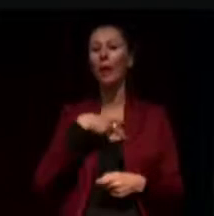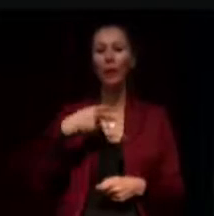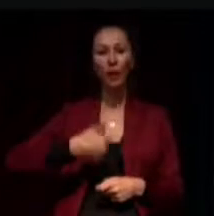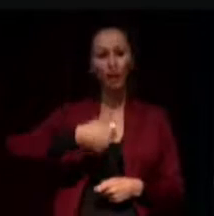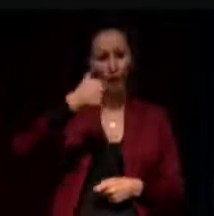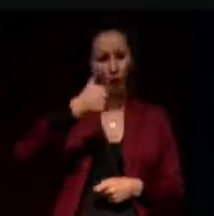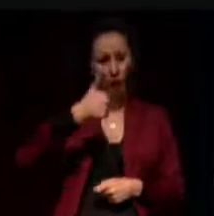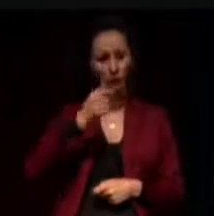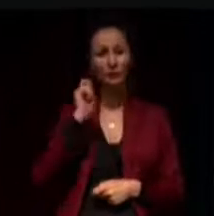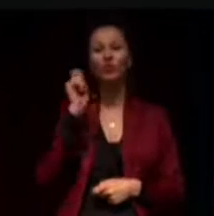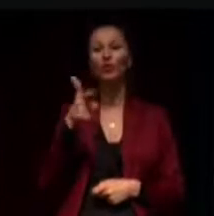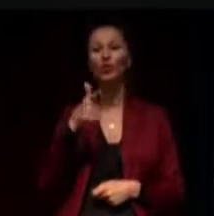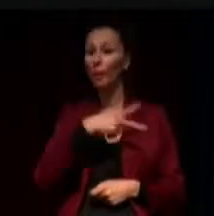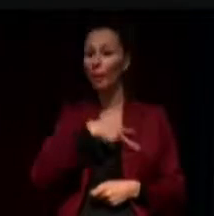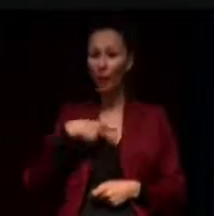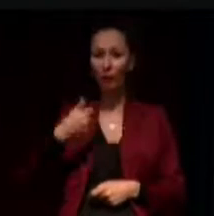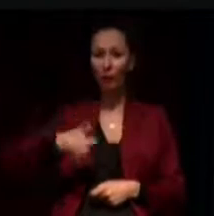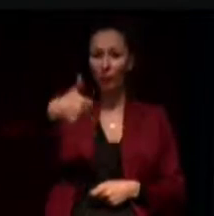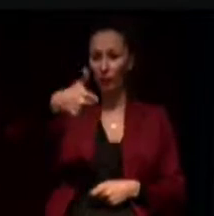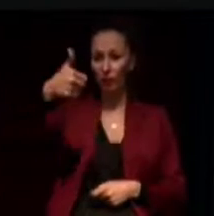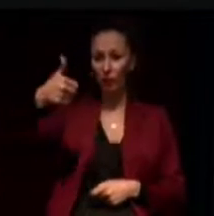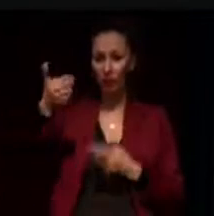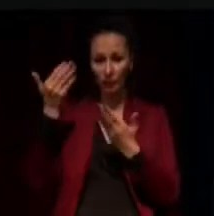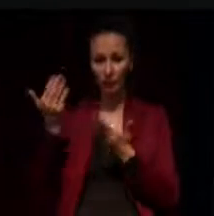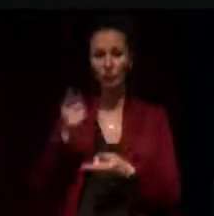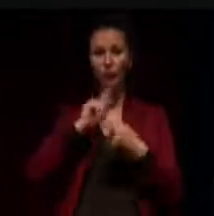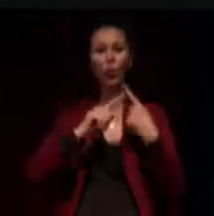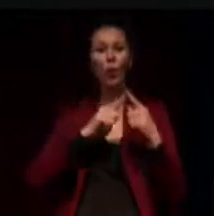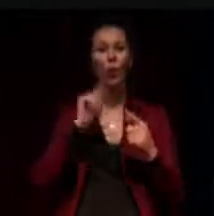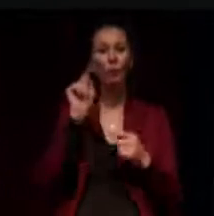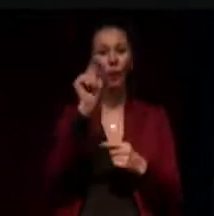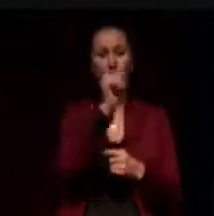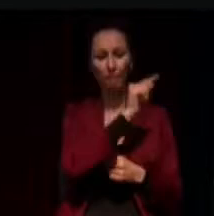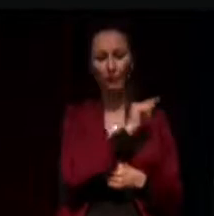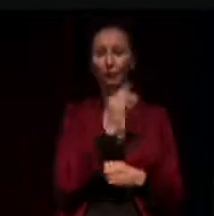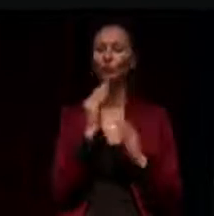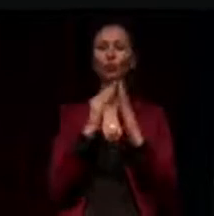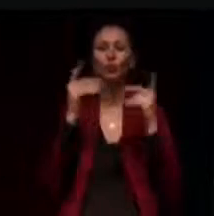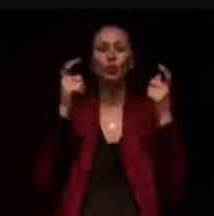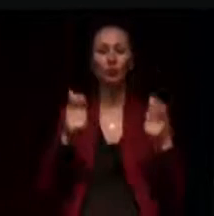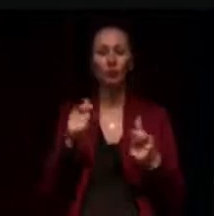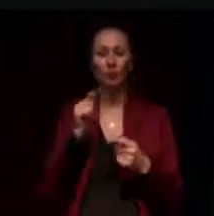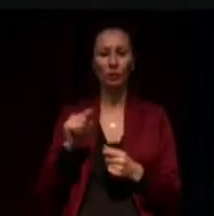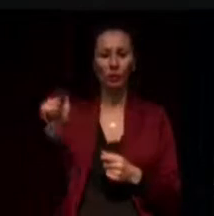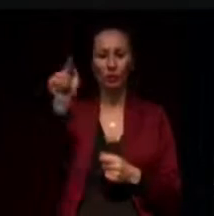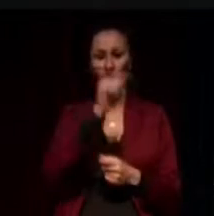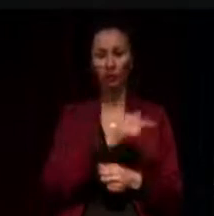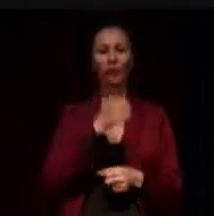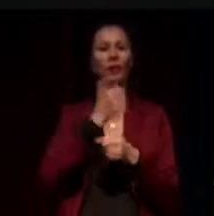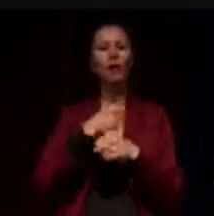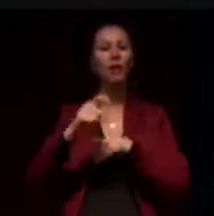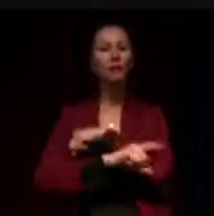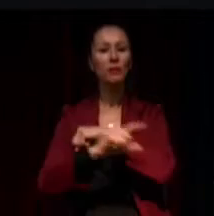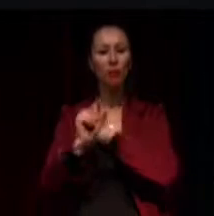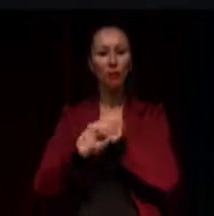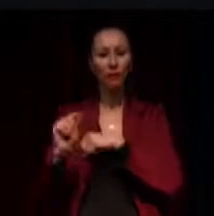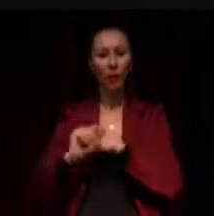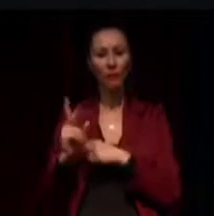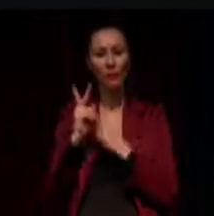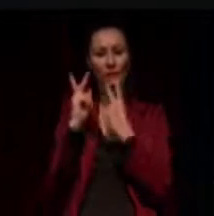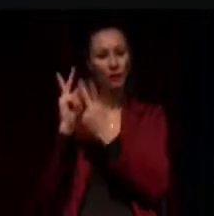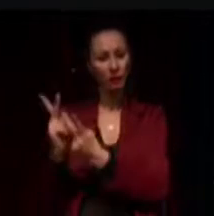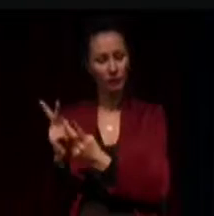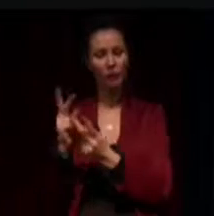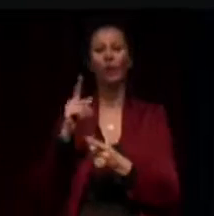Belediye Başkanımız, ilçe belediye başkanlarımız, bürokratlarımız, bilhassa Büyükşehir Genel Sekreterimiz nezdinde